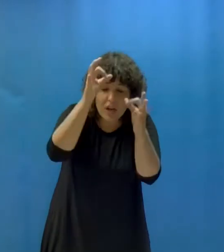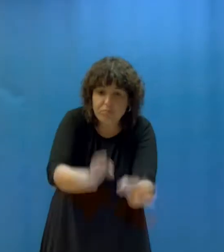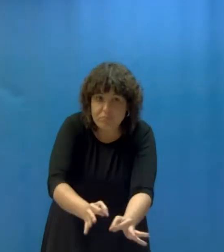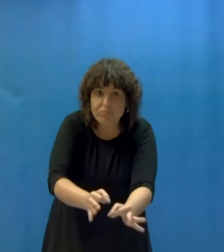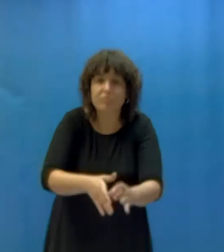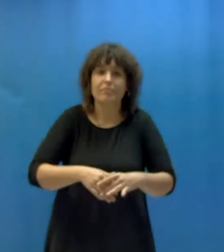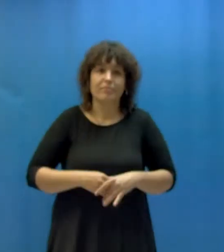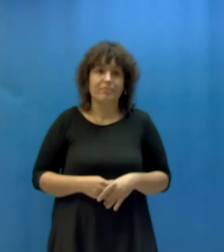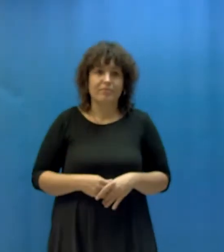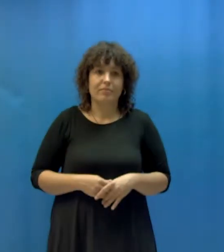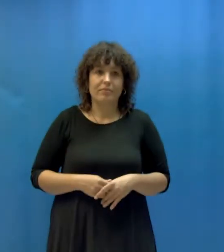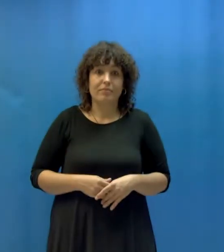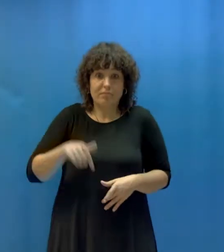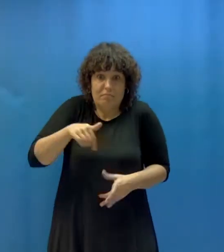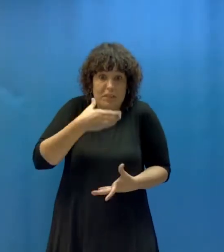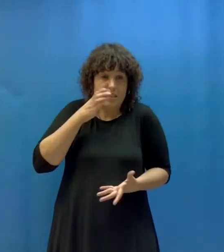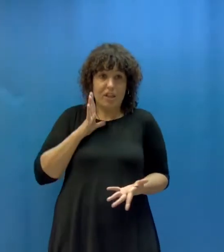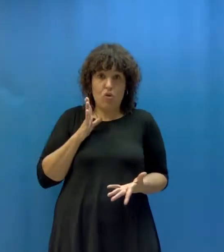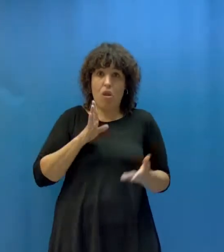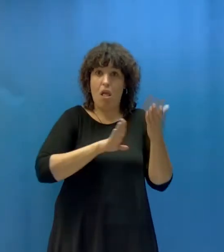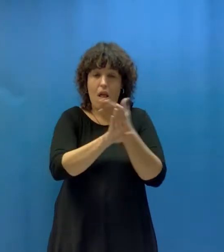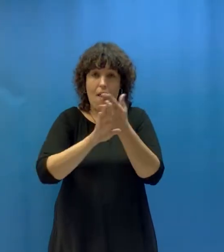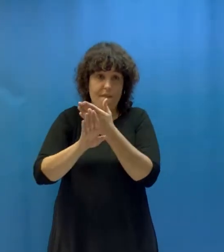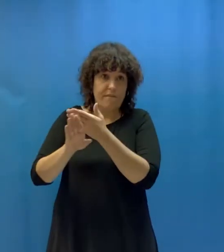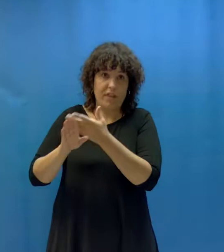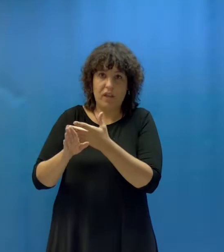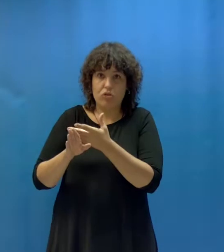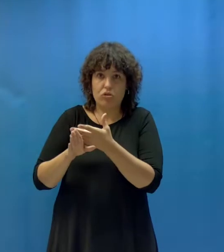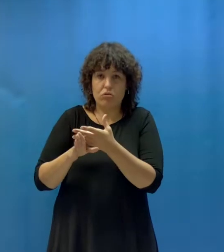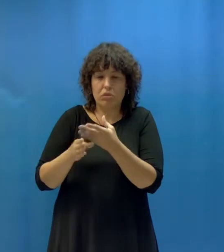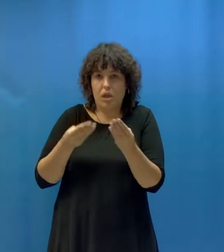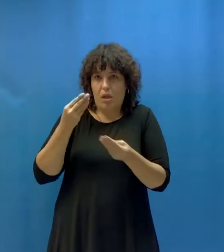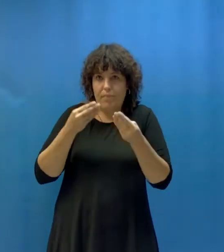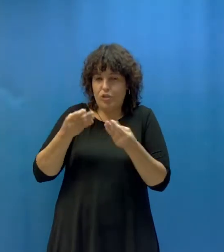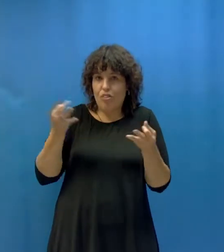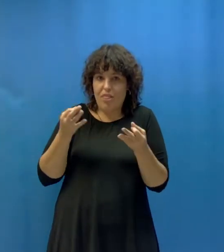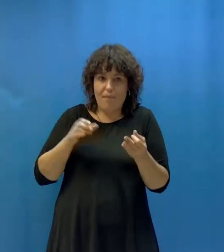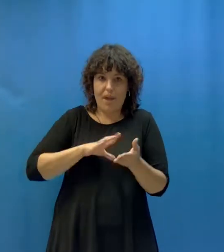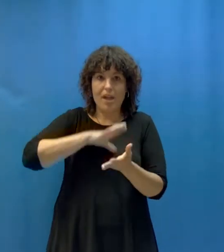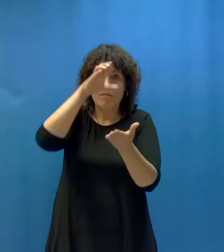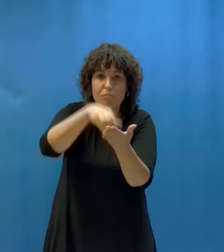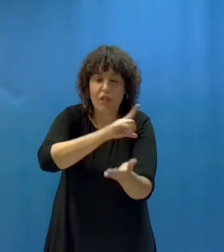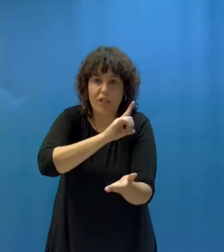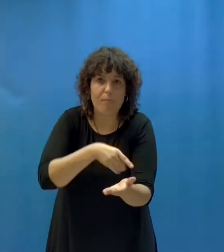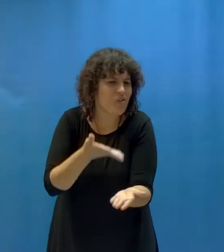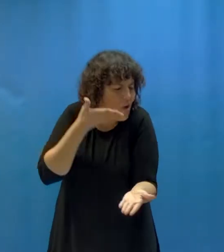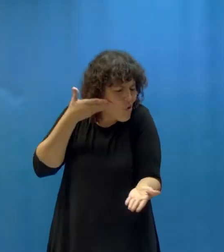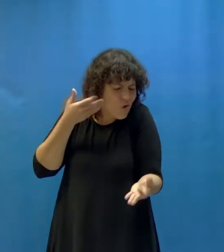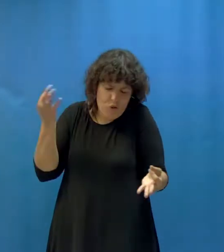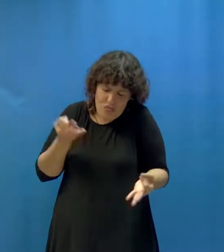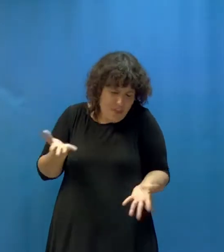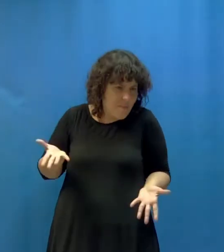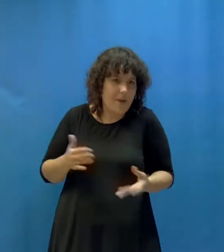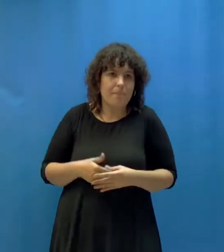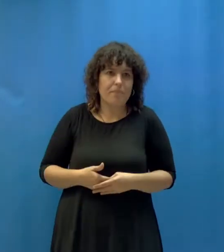diverses. I Castelló i els nostres veïns i veïnes mereixen unes instal·lacions dignes i actualitzades. És cert, Castelló compta